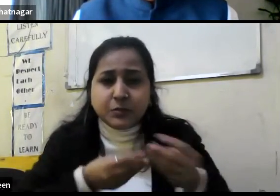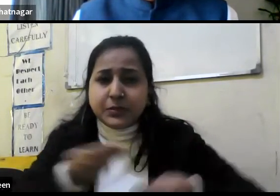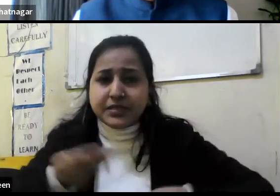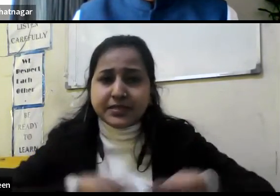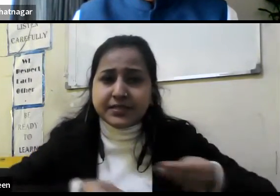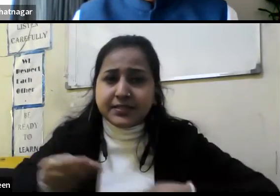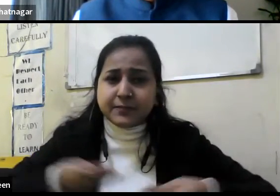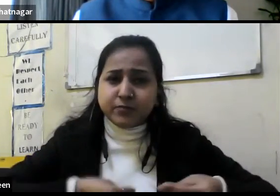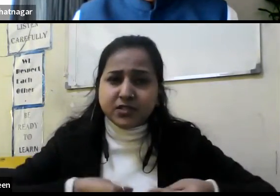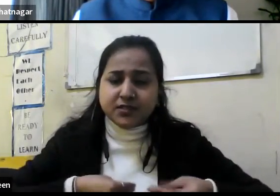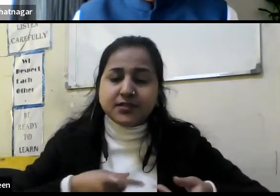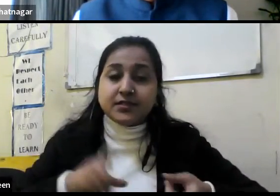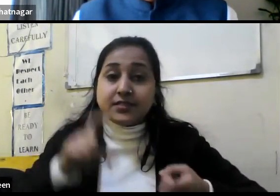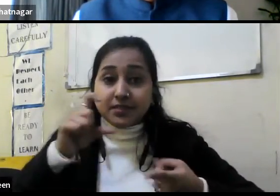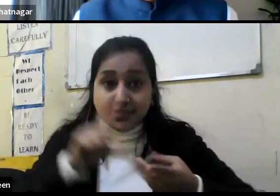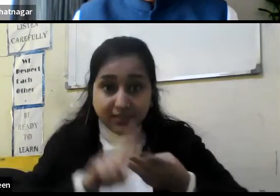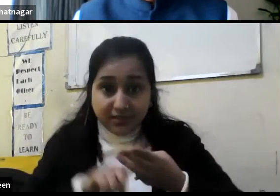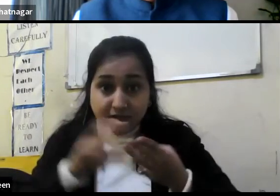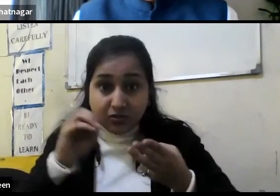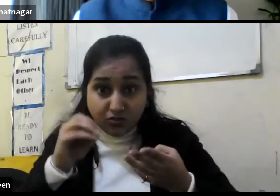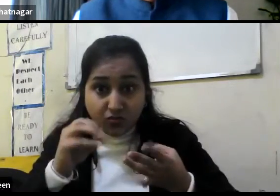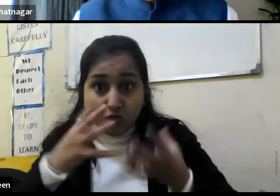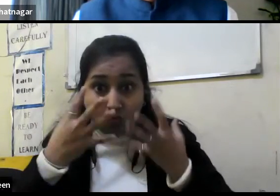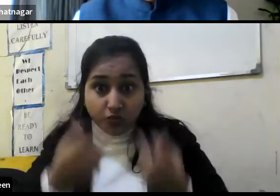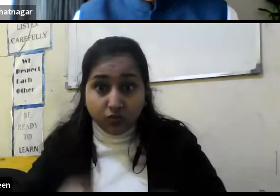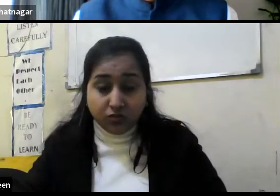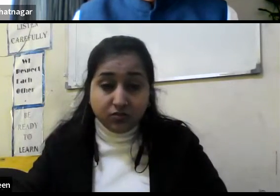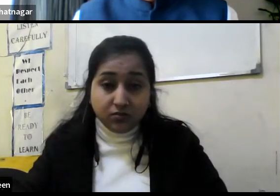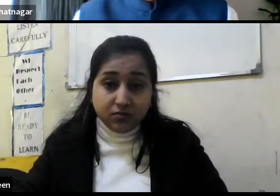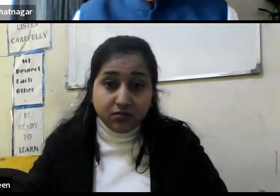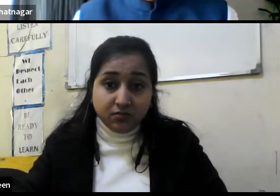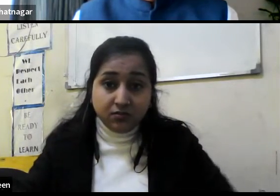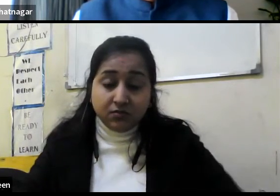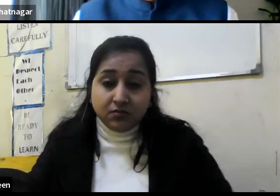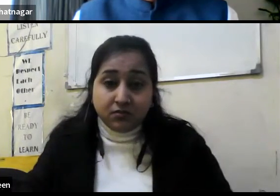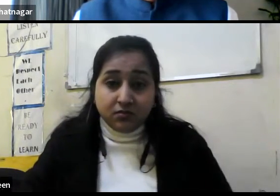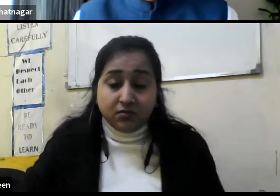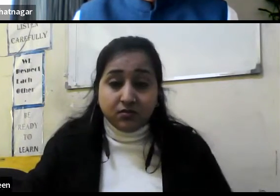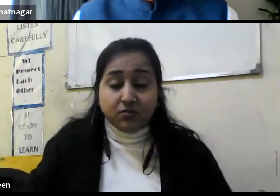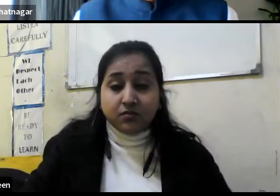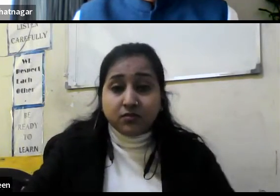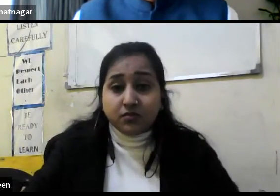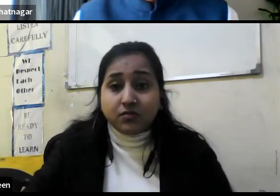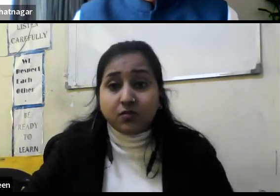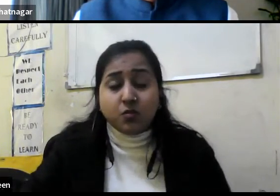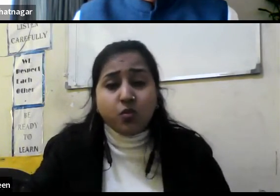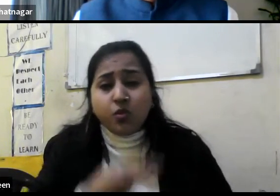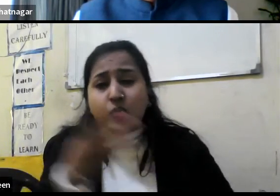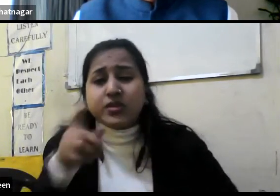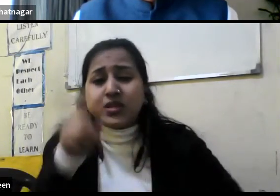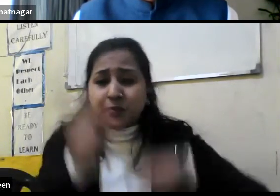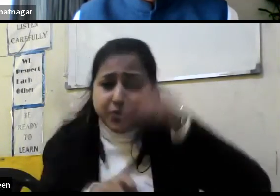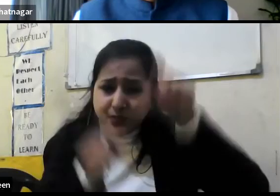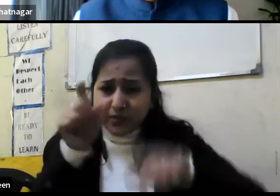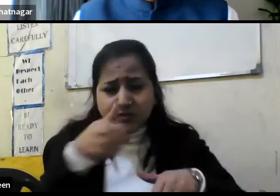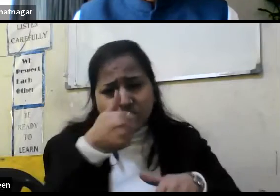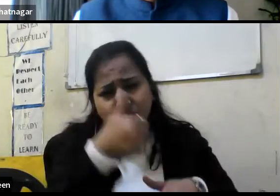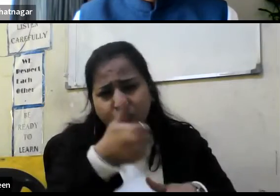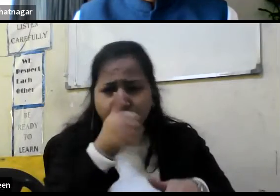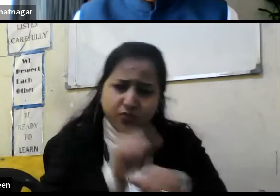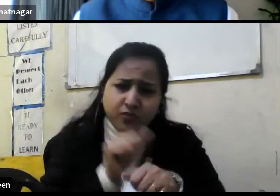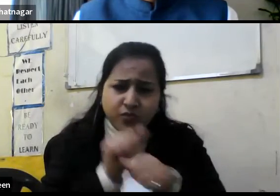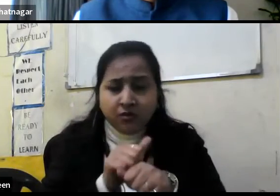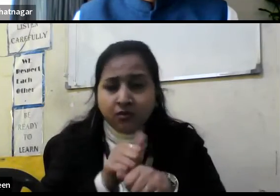सीईओ बनूंगा, तो सीईओ बनने के लिए अगर आपके बहुत सारे लोग हैं सही तरीके से काम कर रहे हैं, दैट्स नॉट गुड